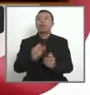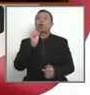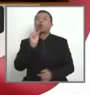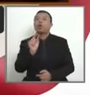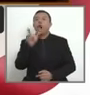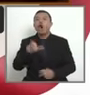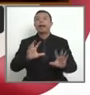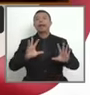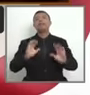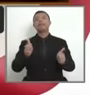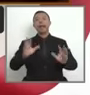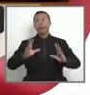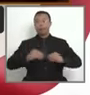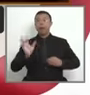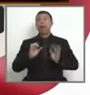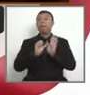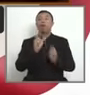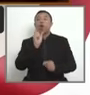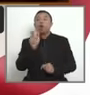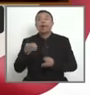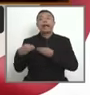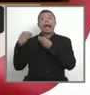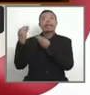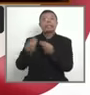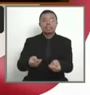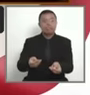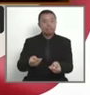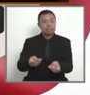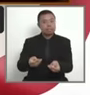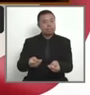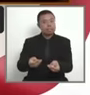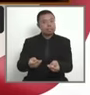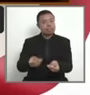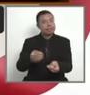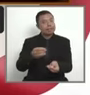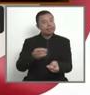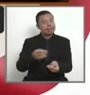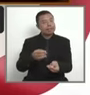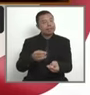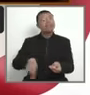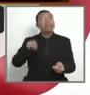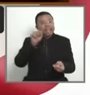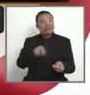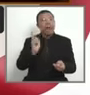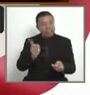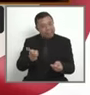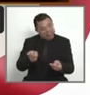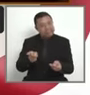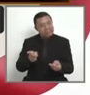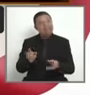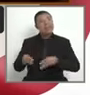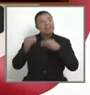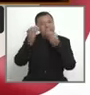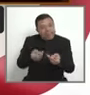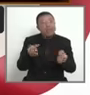demikian 03 yang tadinya berharap diendor tidak jadi ya sudah agak bingung-bingung nih mau perubahan